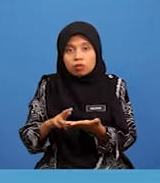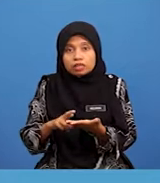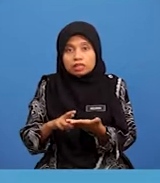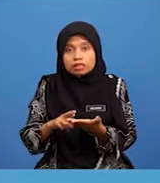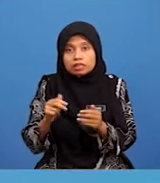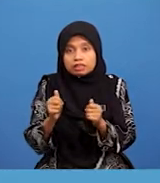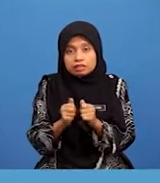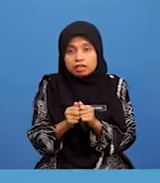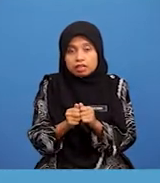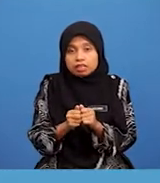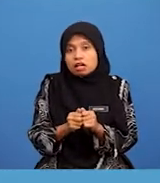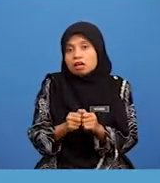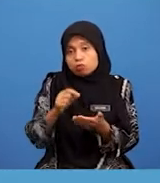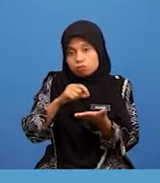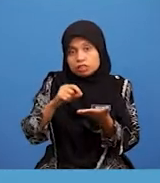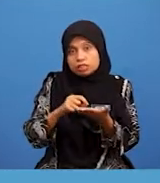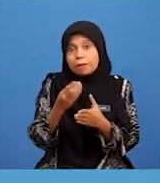dengan butiran bank.